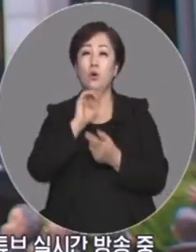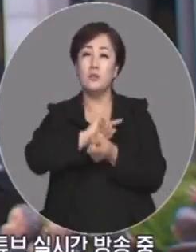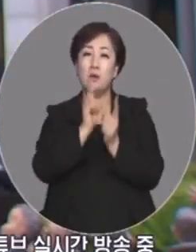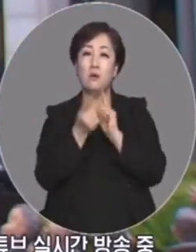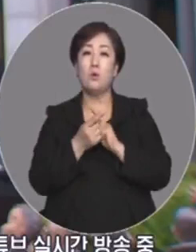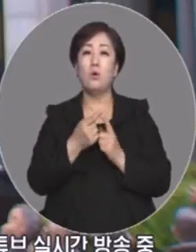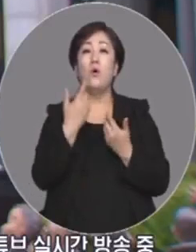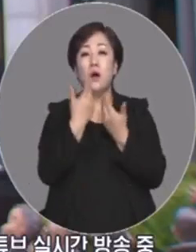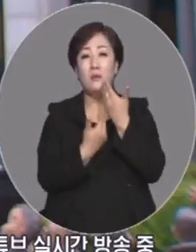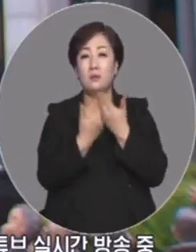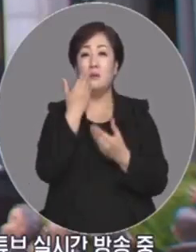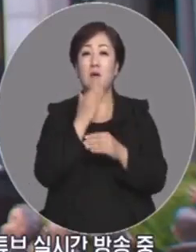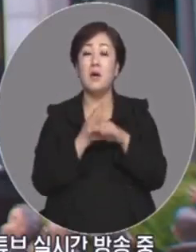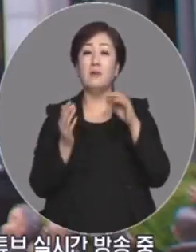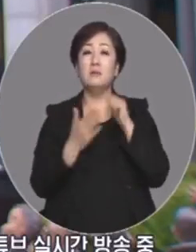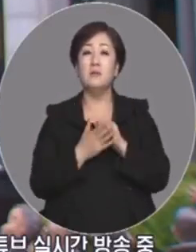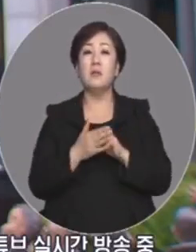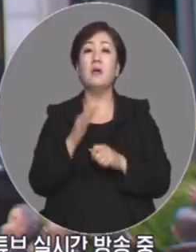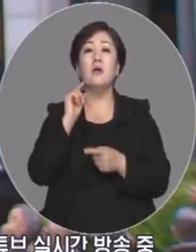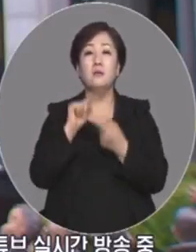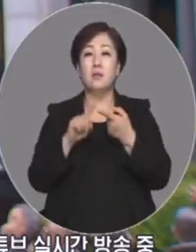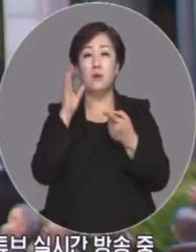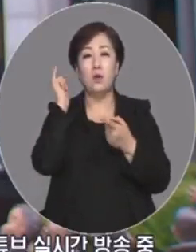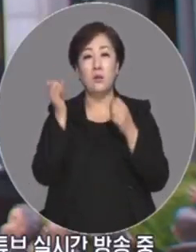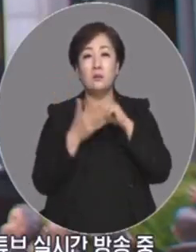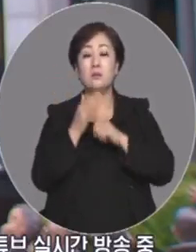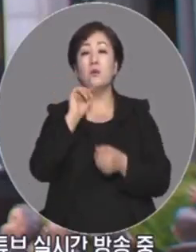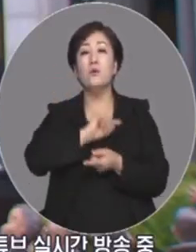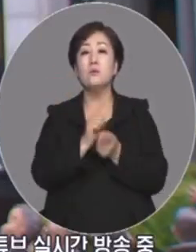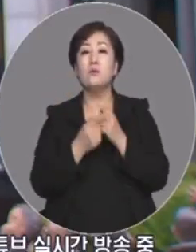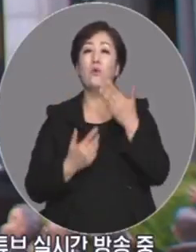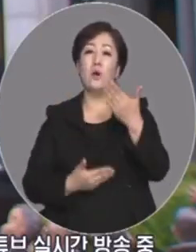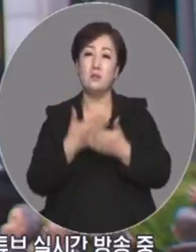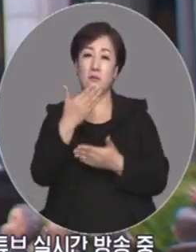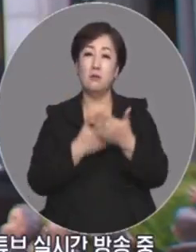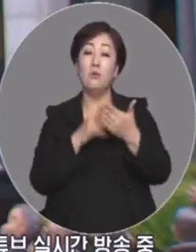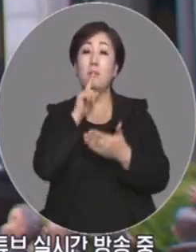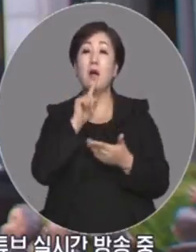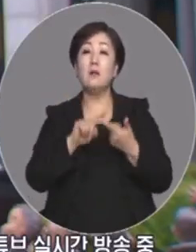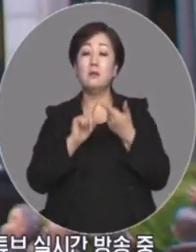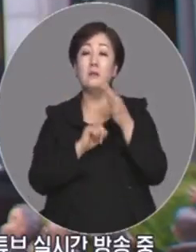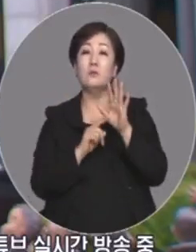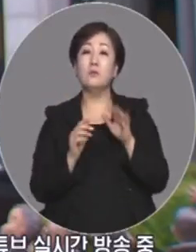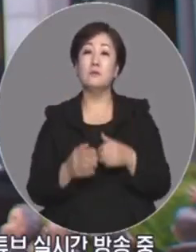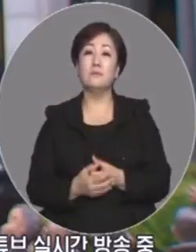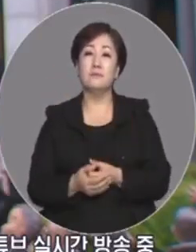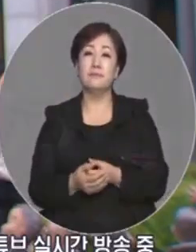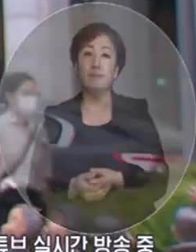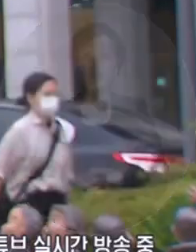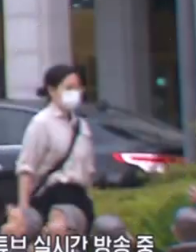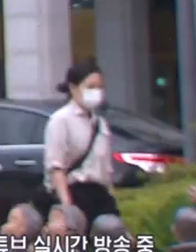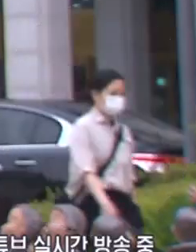쓰는 지자체 대행기관에 그칠 것이란 전망이 교차하고 있습니다. UBC 뉴스 조인호입니다.